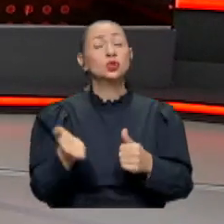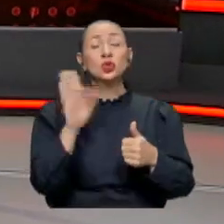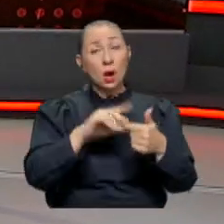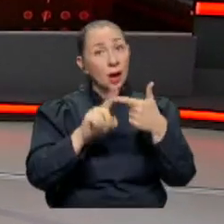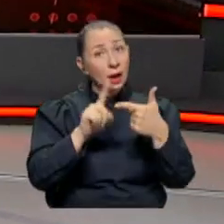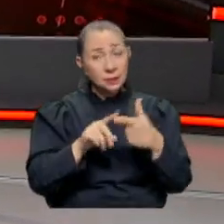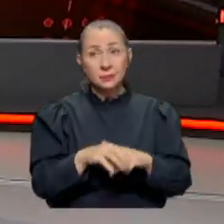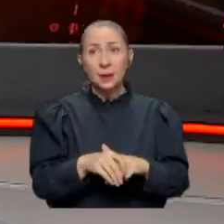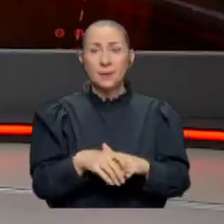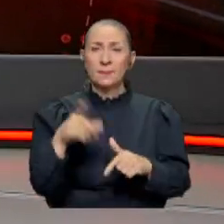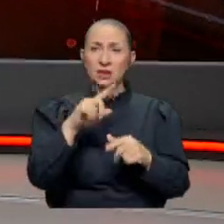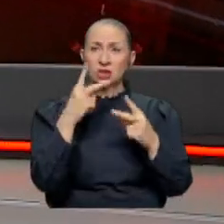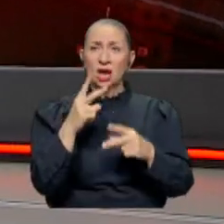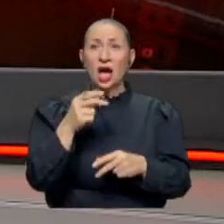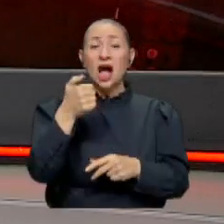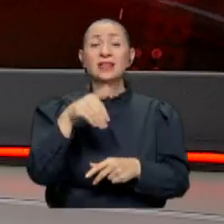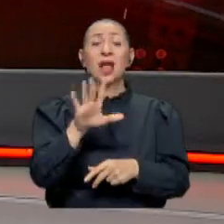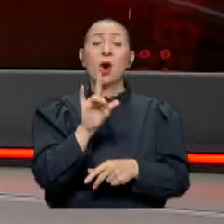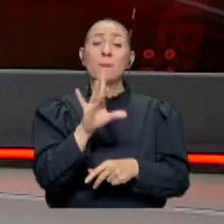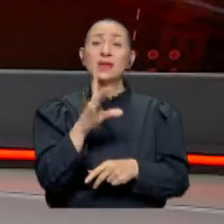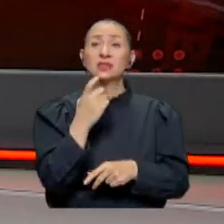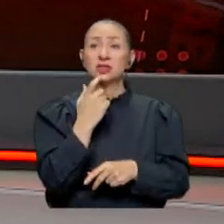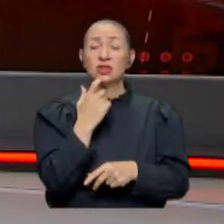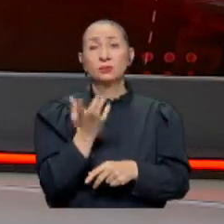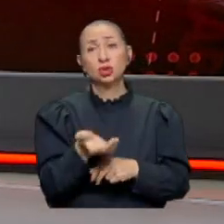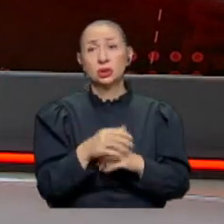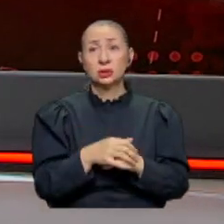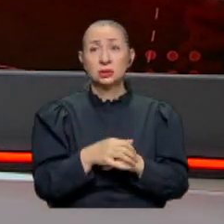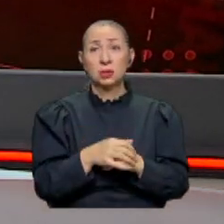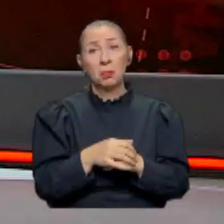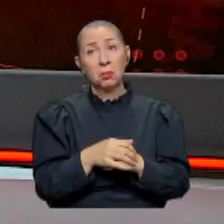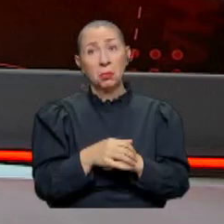Sonra başka açıklamalar. 6 değil 15 yaşındaymış.